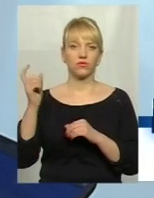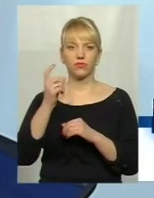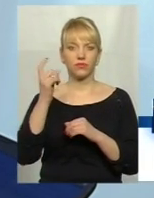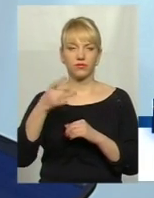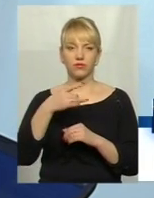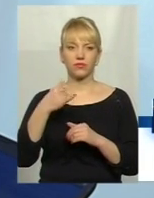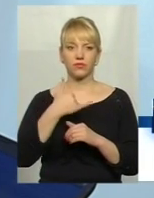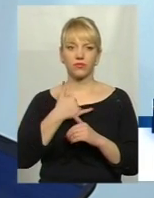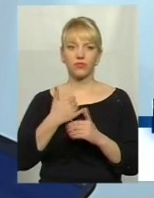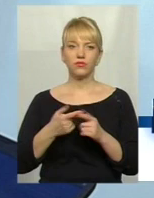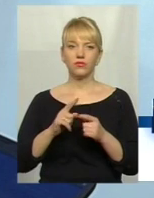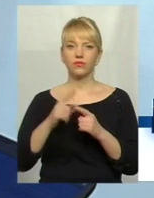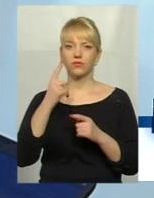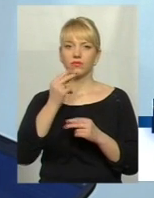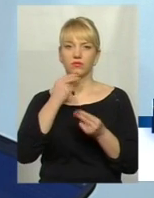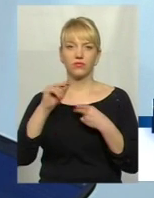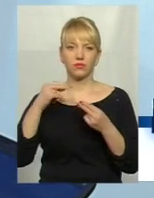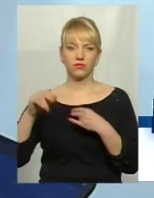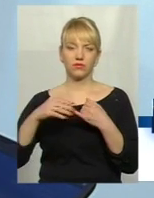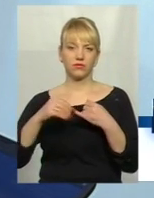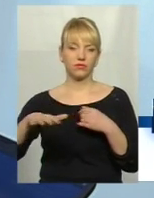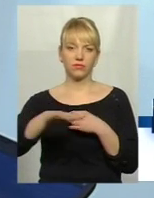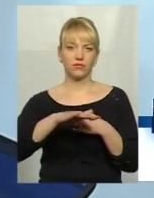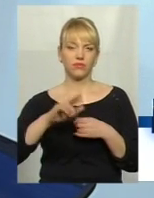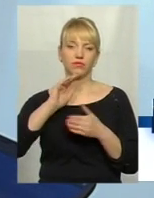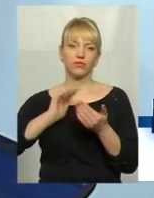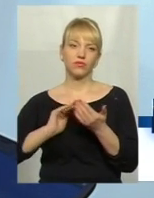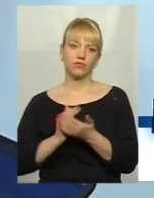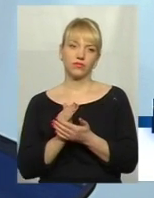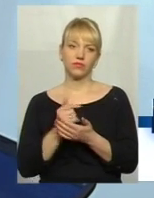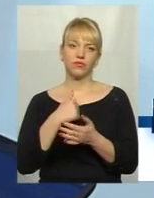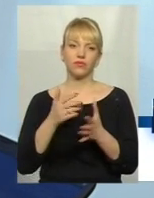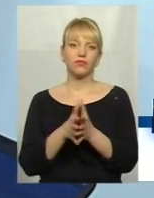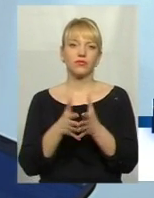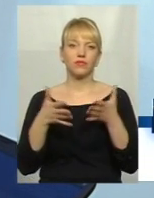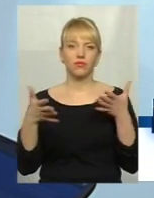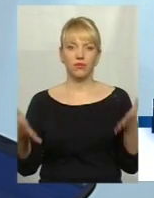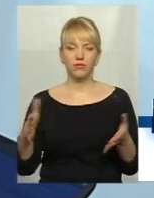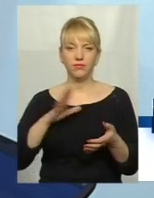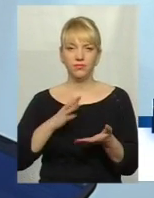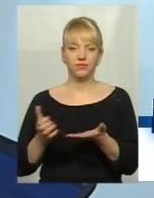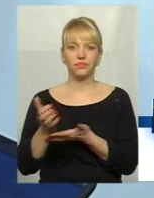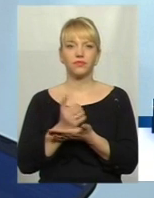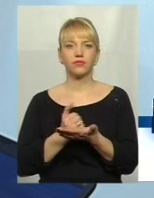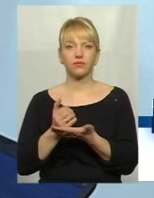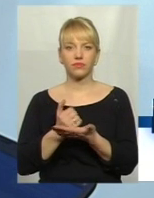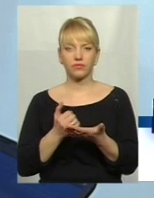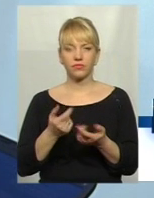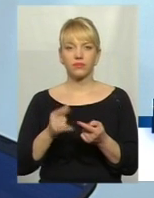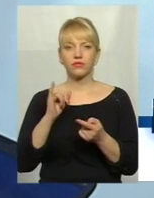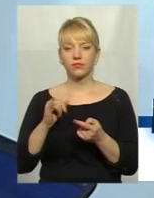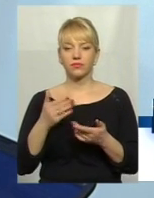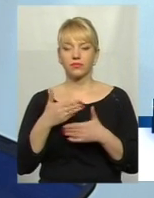У нас найкращі, одні з найкращих земель по якості, у нас найбільші були врожаї. І ми